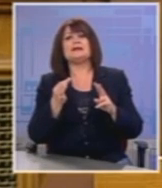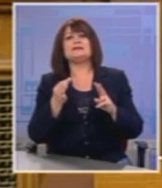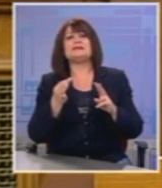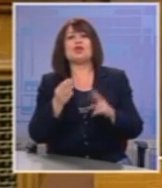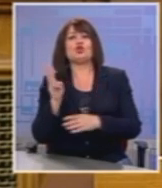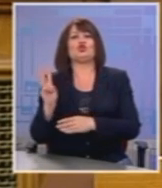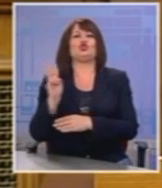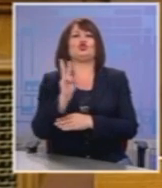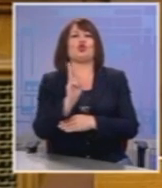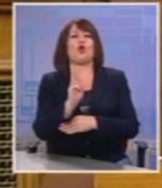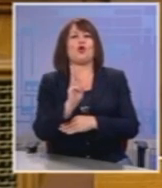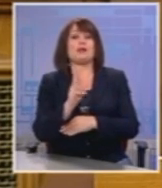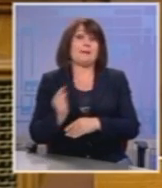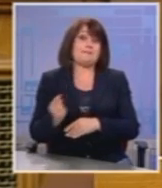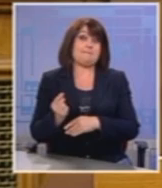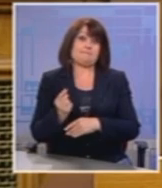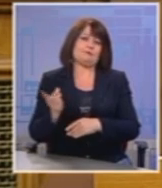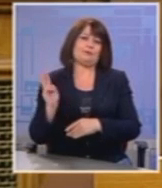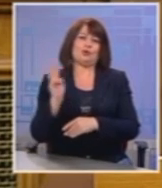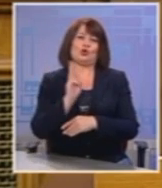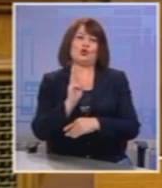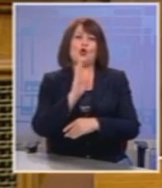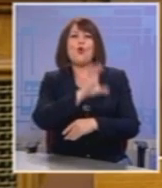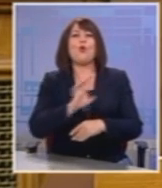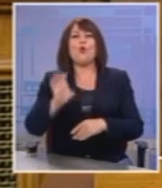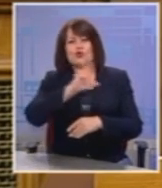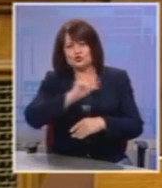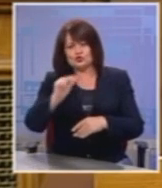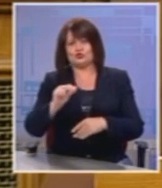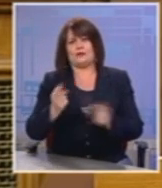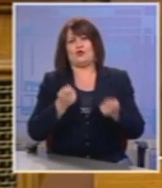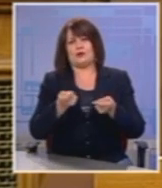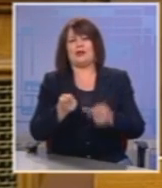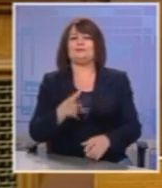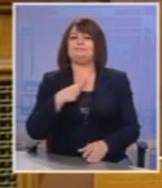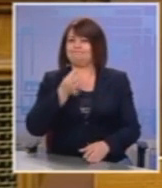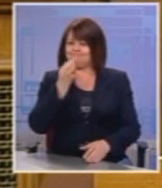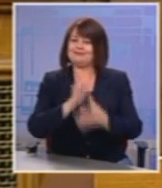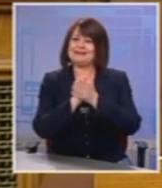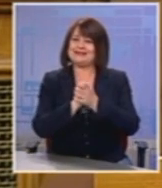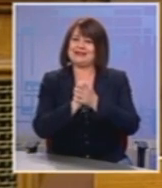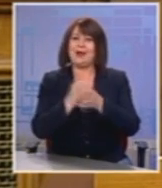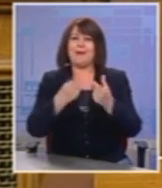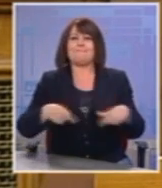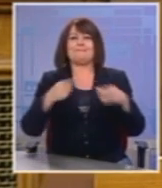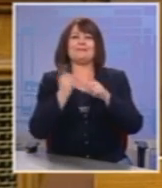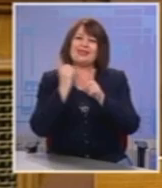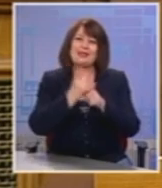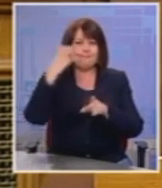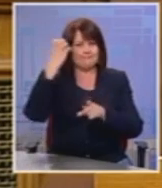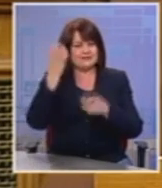τρόικα αυτό είναι που κάνουν στις άλλες χώρες θα ήθελα λοιπόν να συγχαρώ την επιτροπή εμπειρογνωμόνων